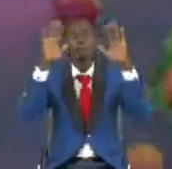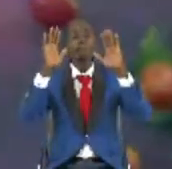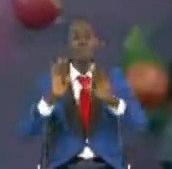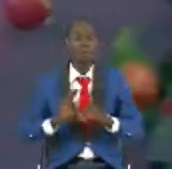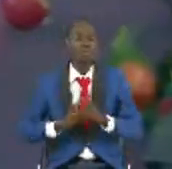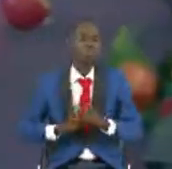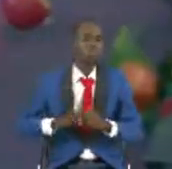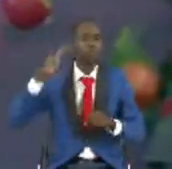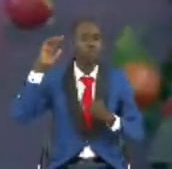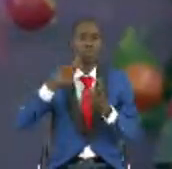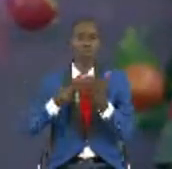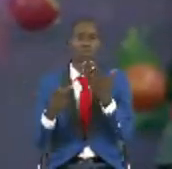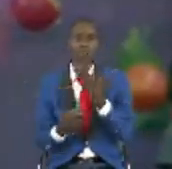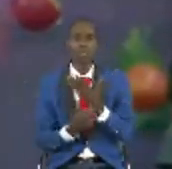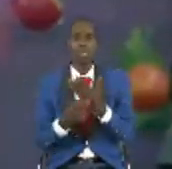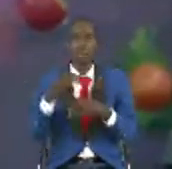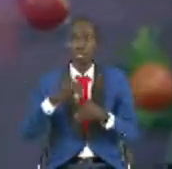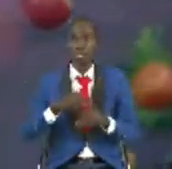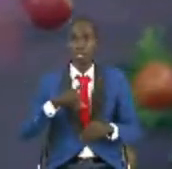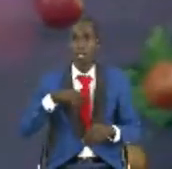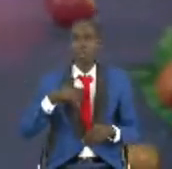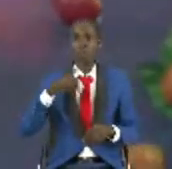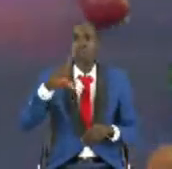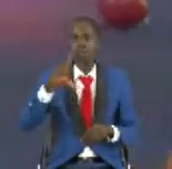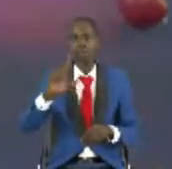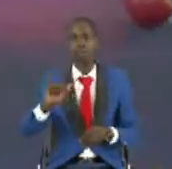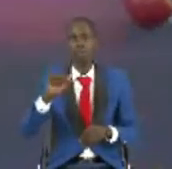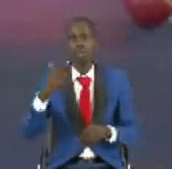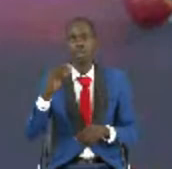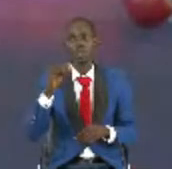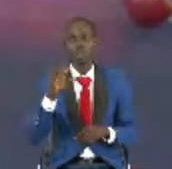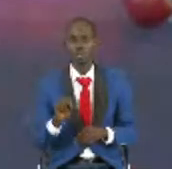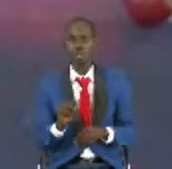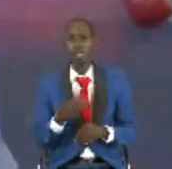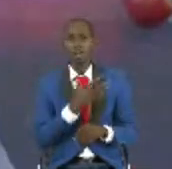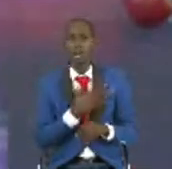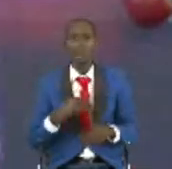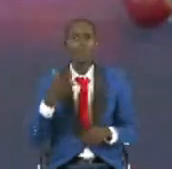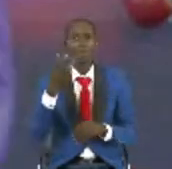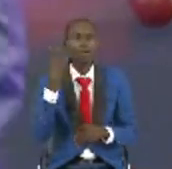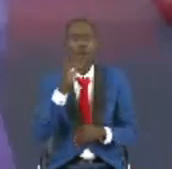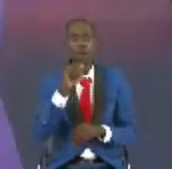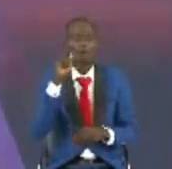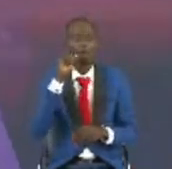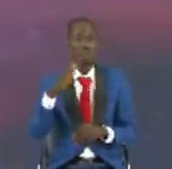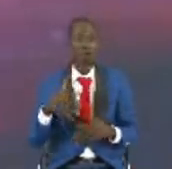la croisade, la grande explosion à Lagos. Il y avait une femme